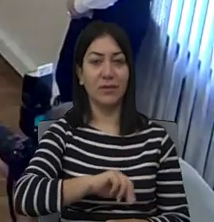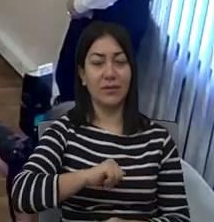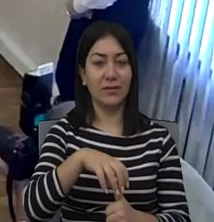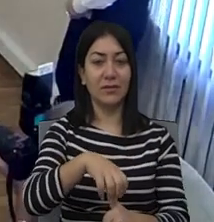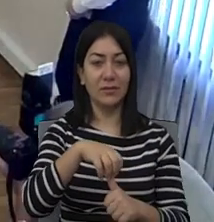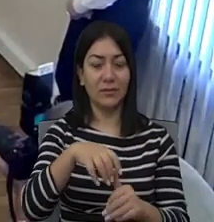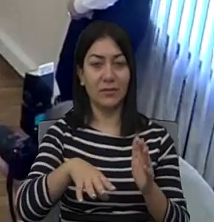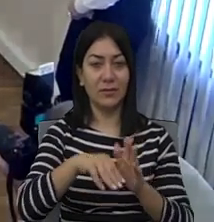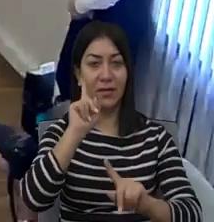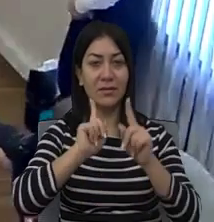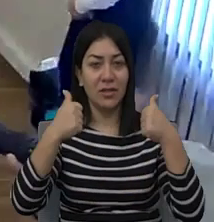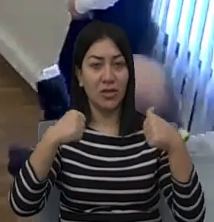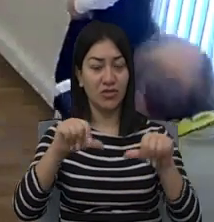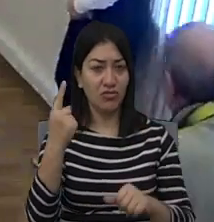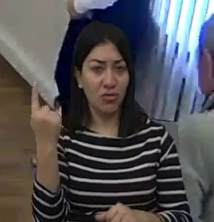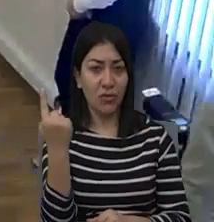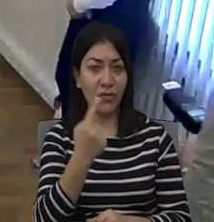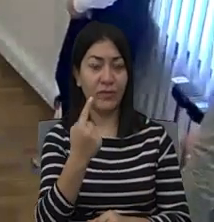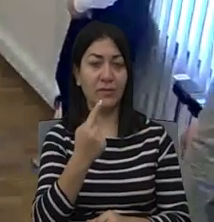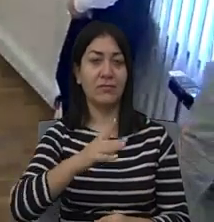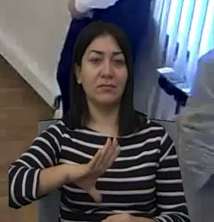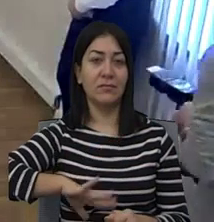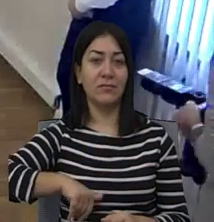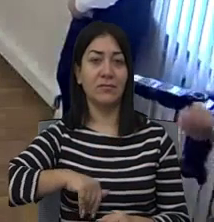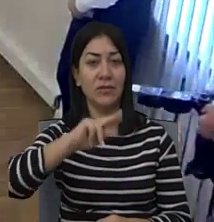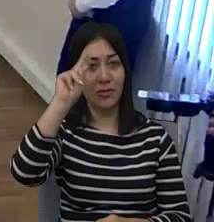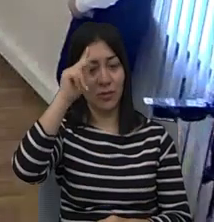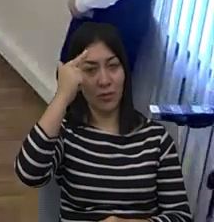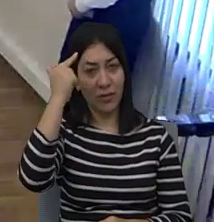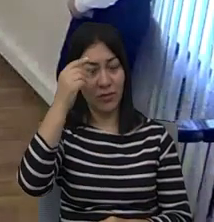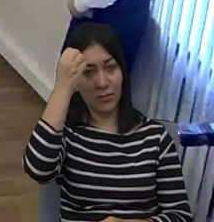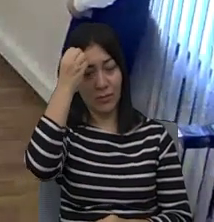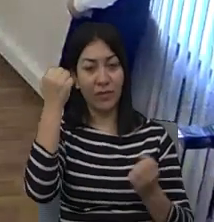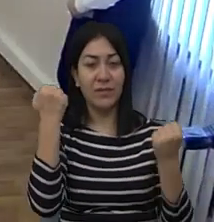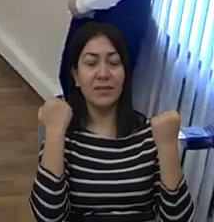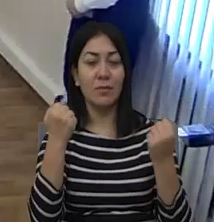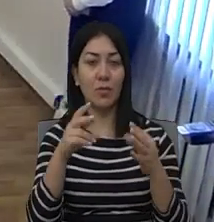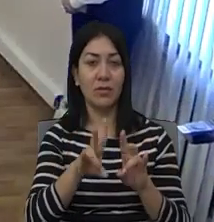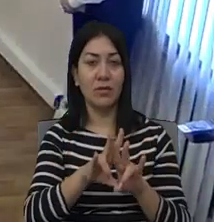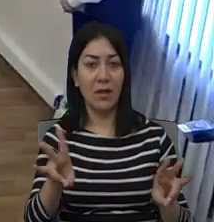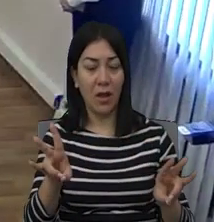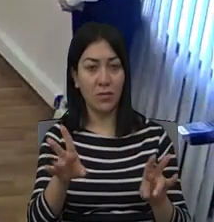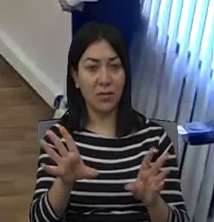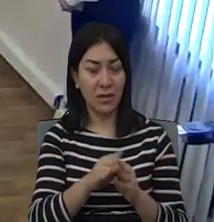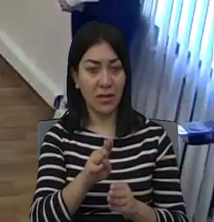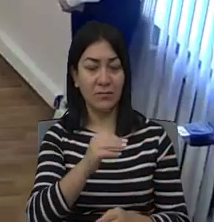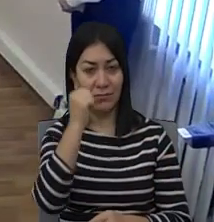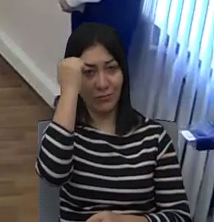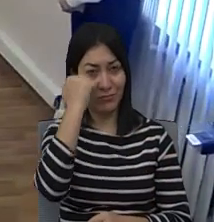կենտրոնական դրական հանձնաժողովի հետ իհարկե, այնուհետև նաև կրթության գիտության սպորտի և մշակույթի նախարարության